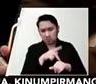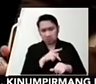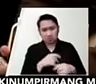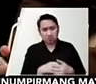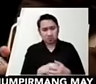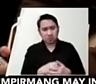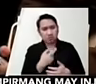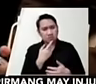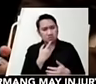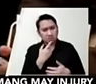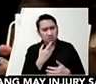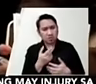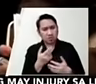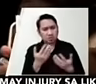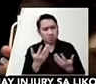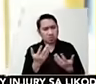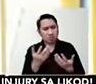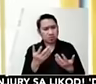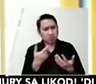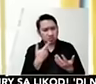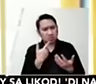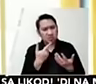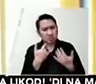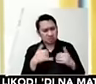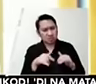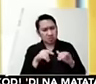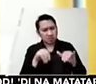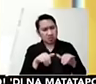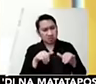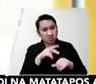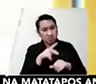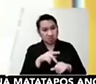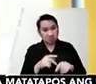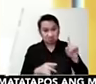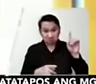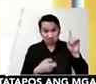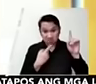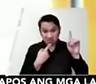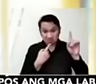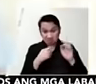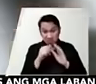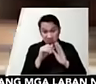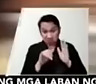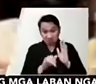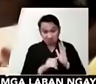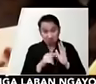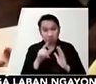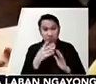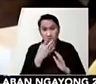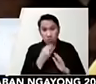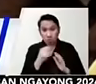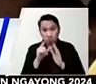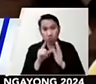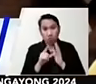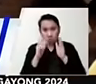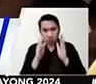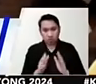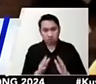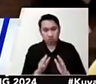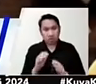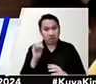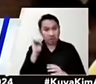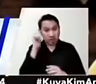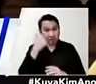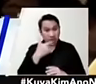niya ako 100% na nasa Pilipinas siya. Yan ang pahayag ni Attorney Stephen David, isa sa mga abogado ni Alice Guo. Kasunod ng pagputok ng